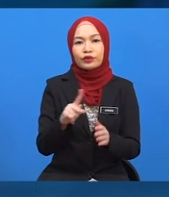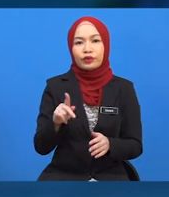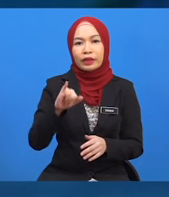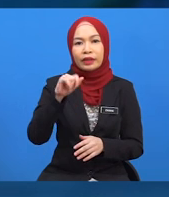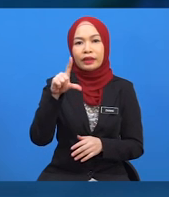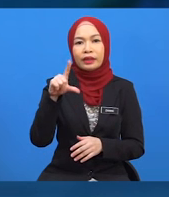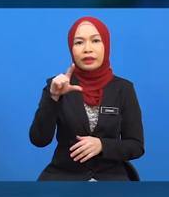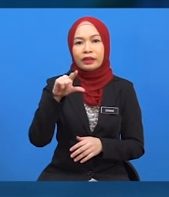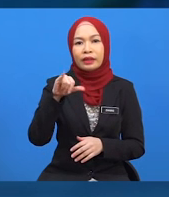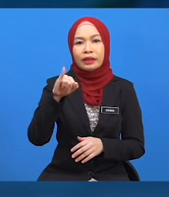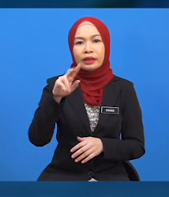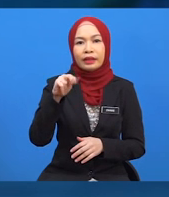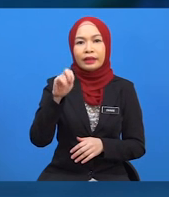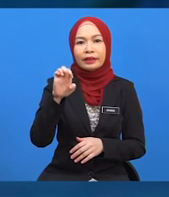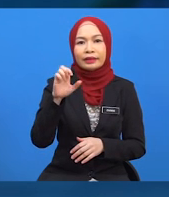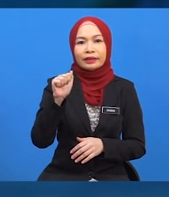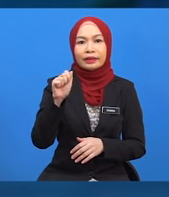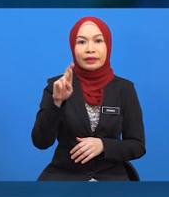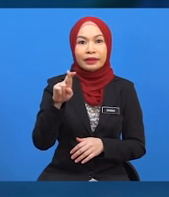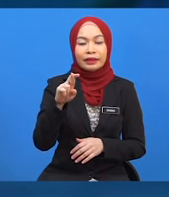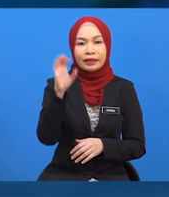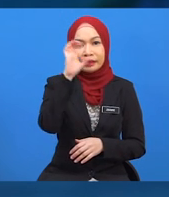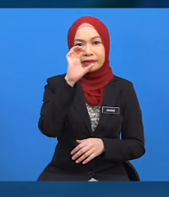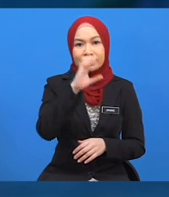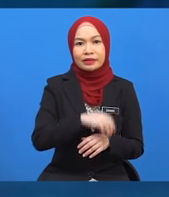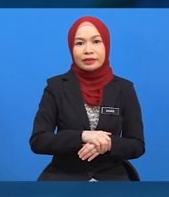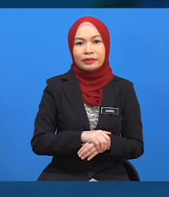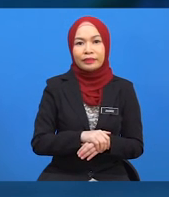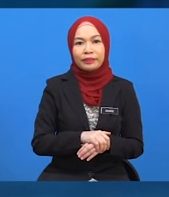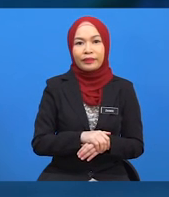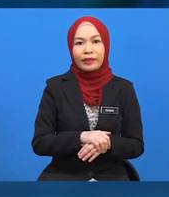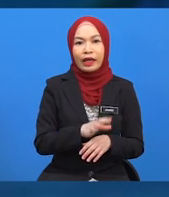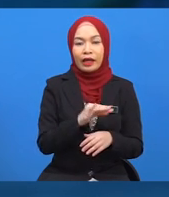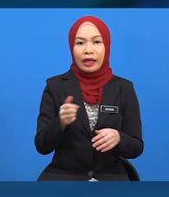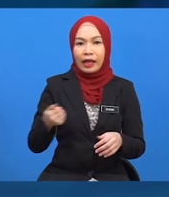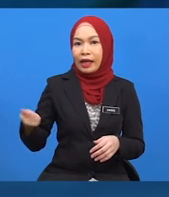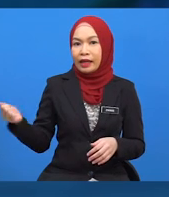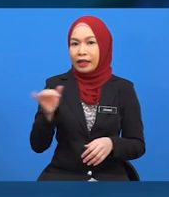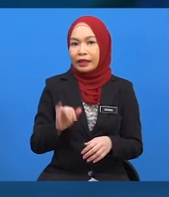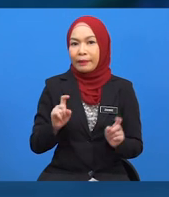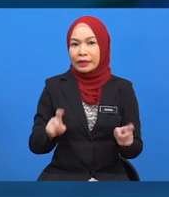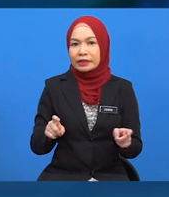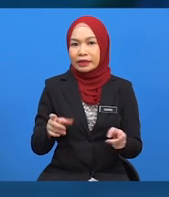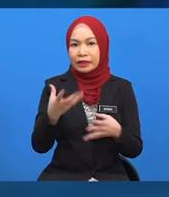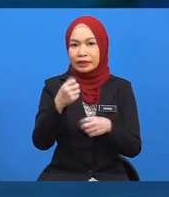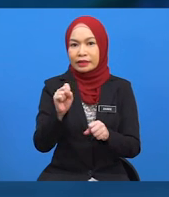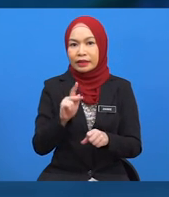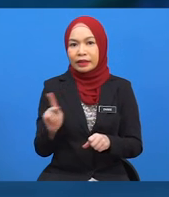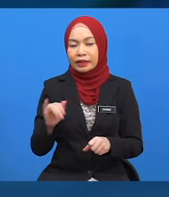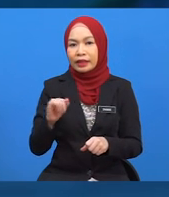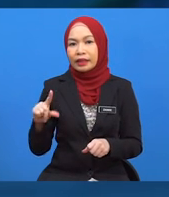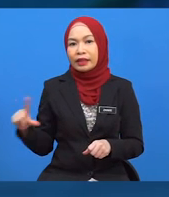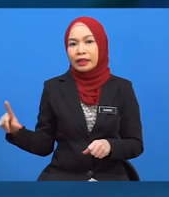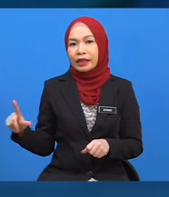Sebelum bermula, antara peralatan dan bahan yang perlu disediakan ialah alat tulis, kertas